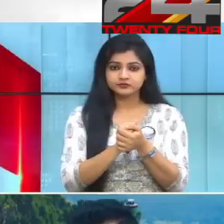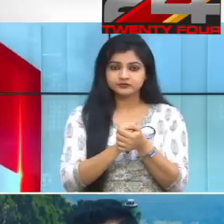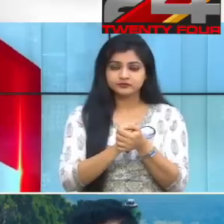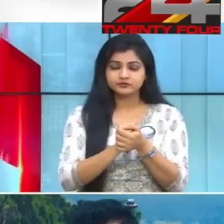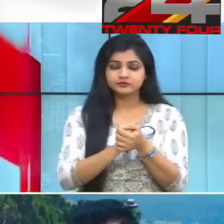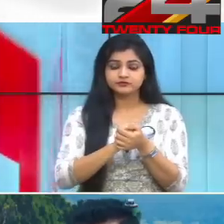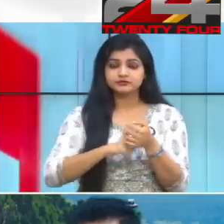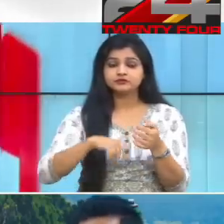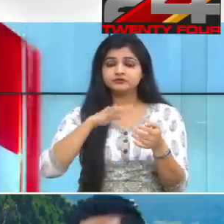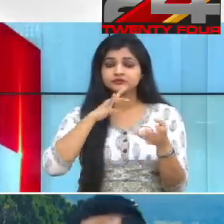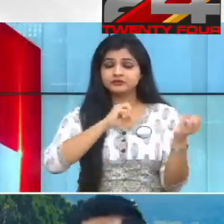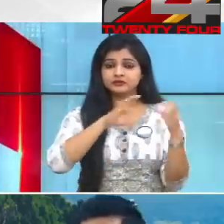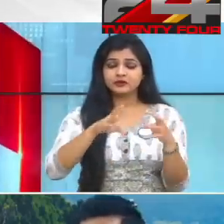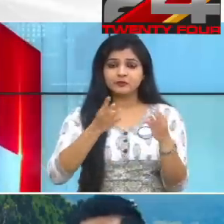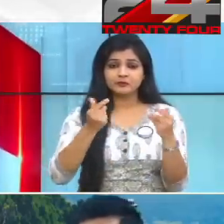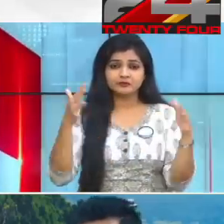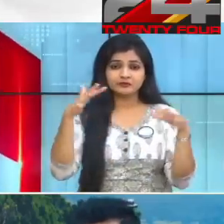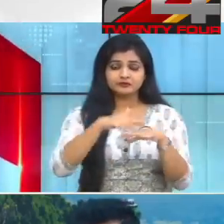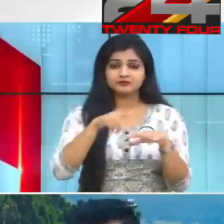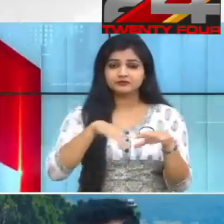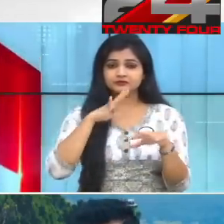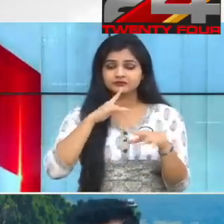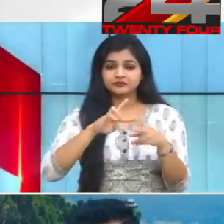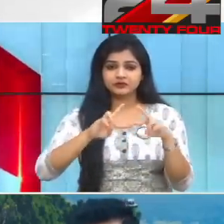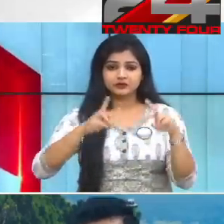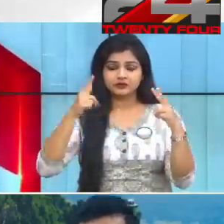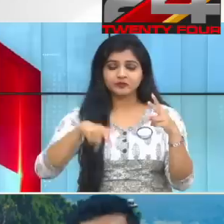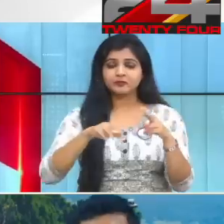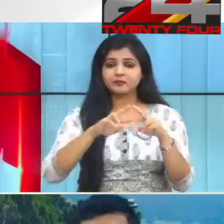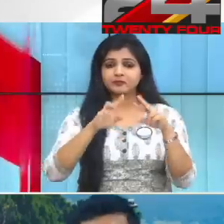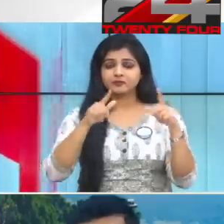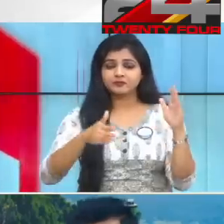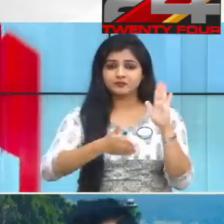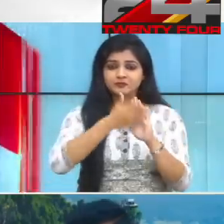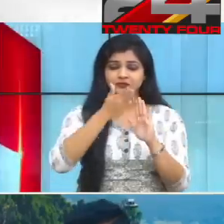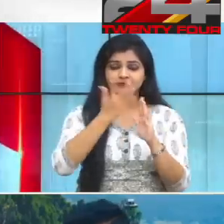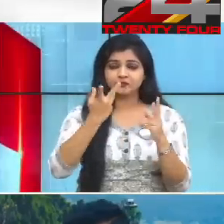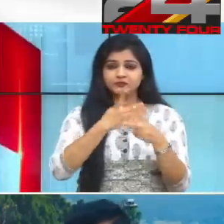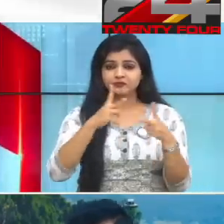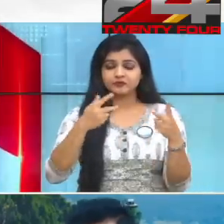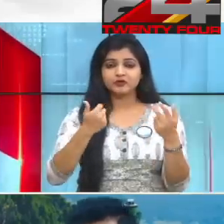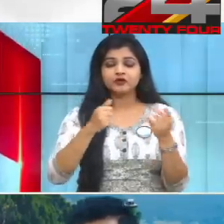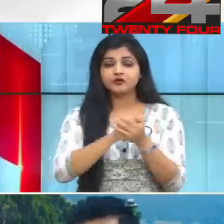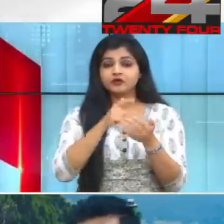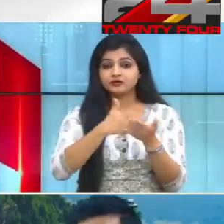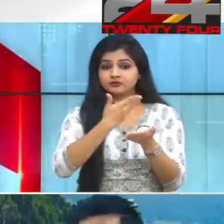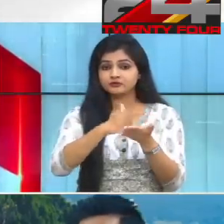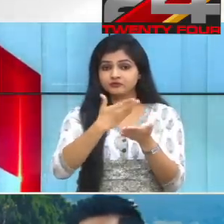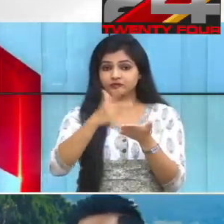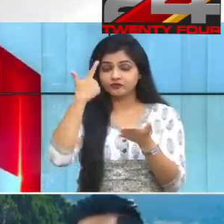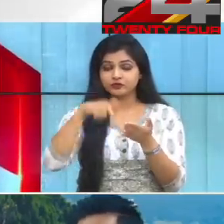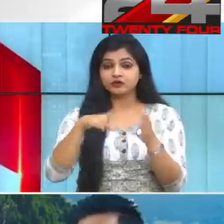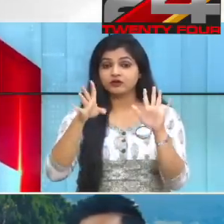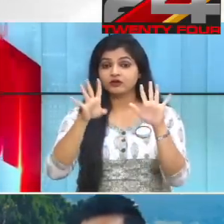ഡർബീസ് ക്ലീനിങ്, ദുരന്ത മേഖലയിലെ മണ്ണും ചളിയും തകർന്ന കെട്ടിടാവശിഷ്ടങ്ങളും നീക്കം ചെയ്യാൻ